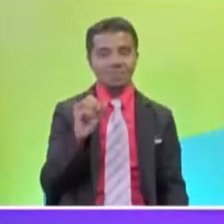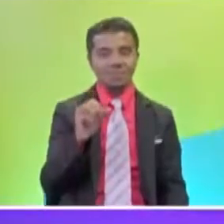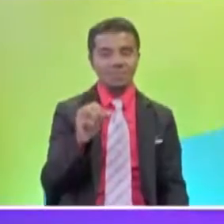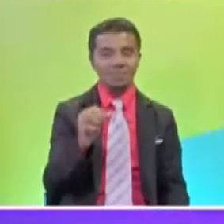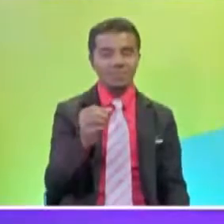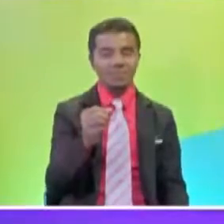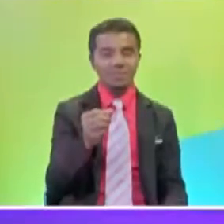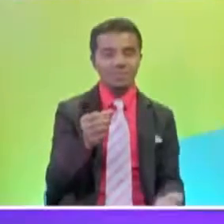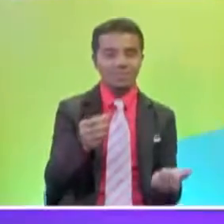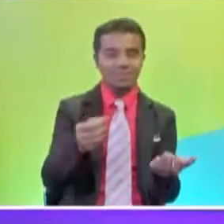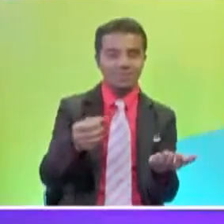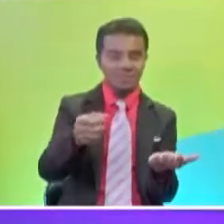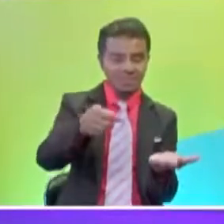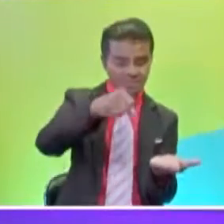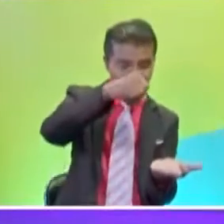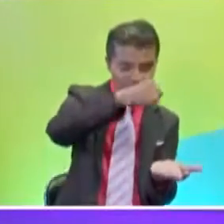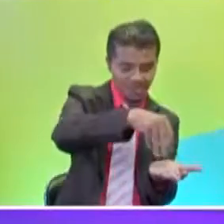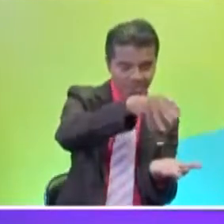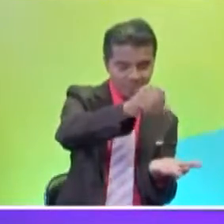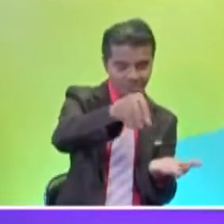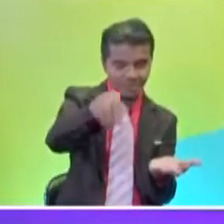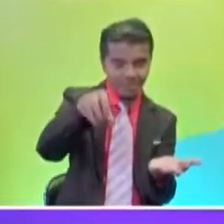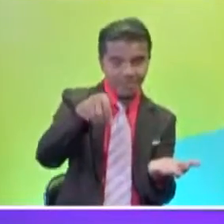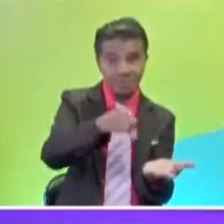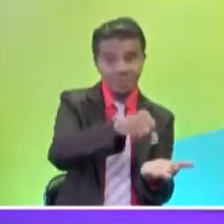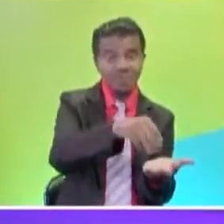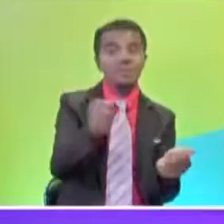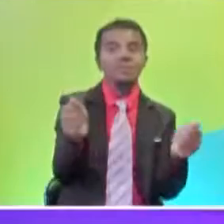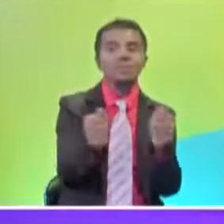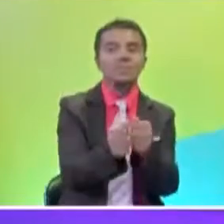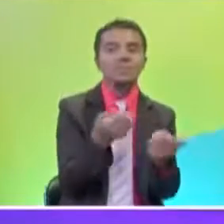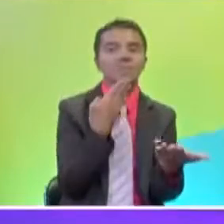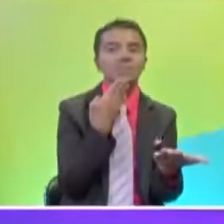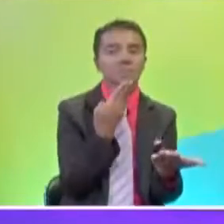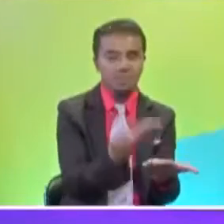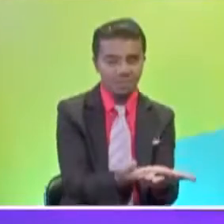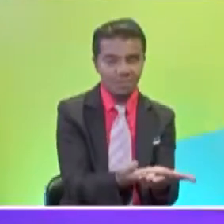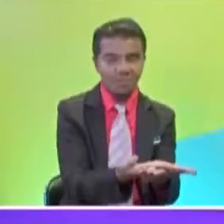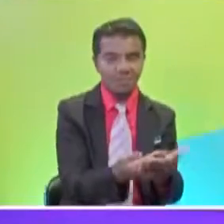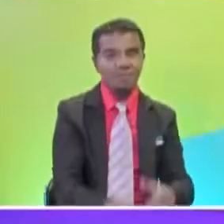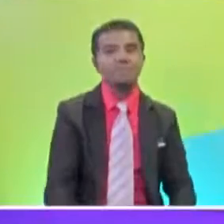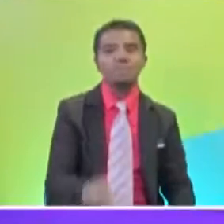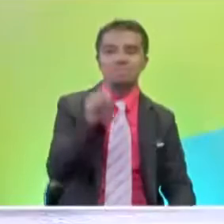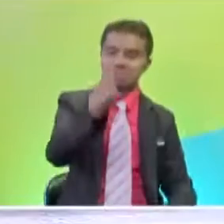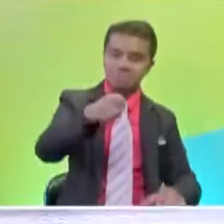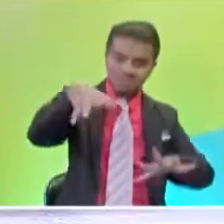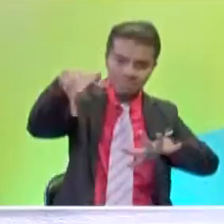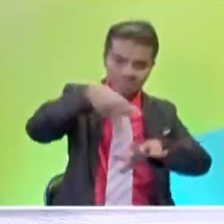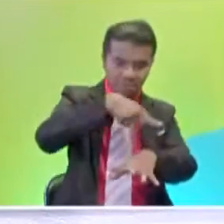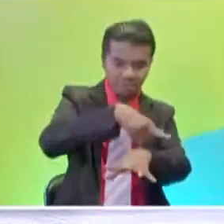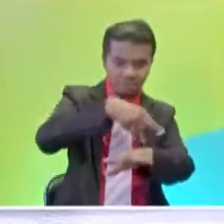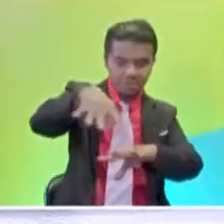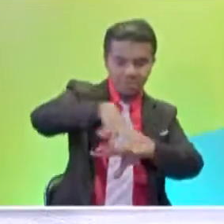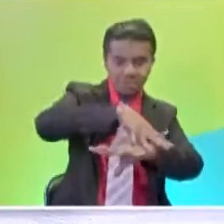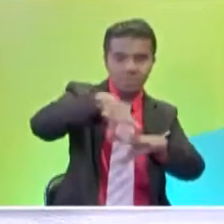tu taburkan dengan rata. Baik. Kena pakai sarung tangan cikgu kan? Untuk untuk menjaga kebersihan, tangan kita.